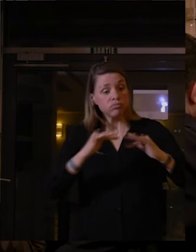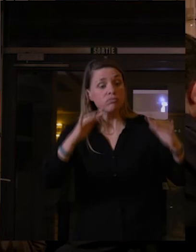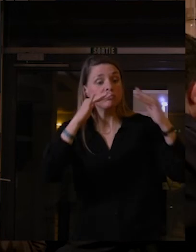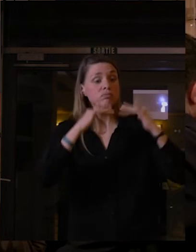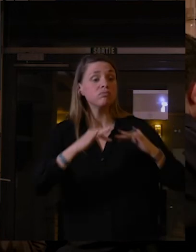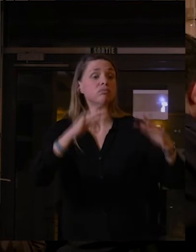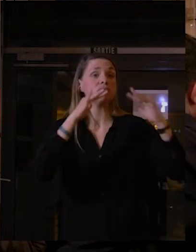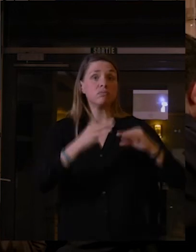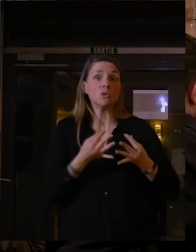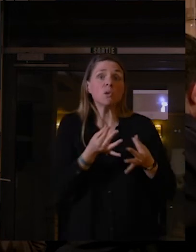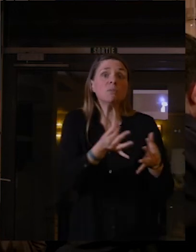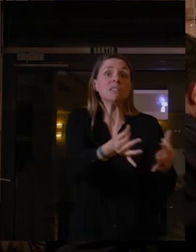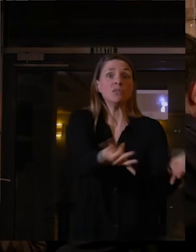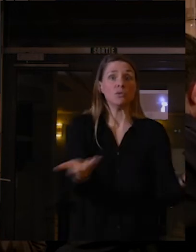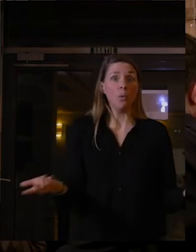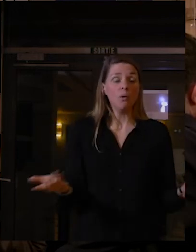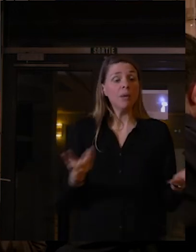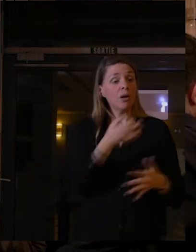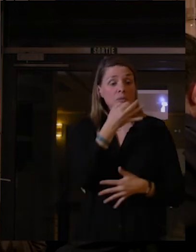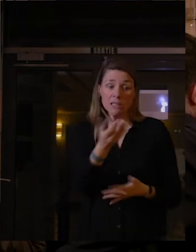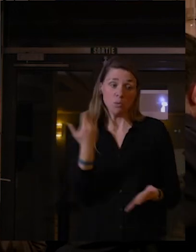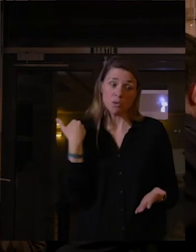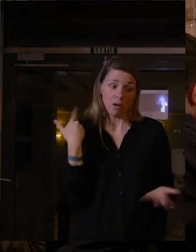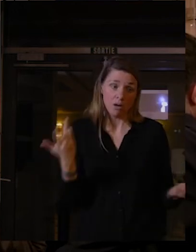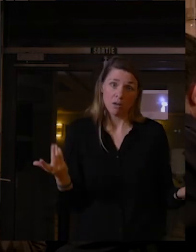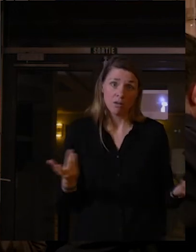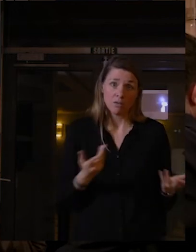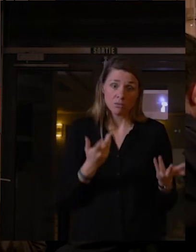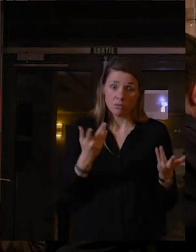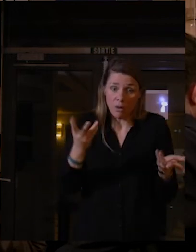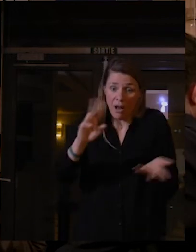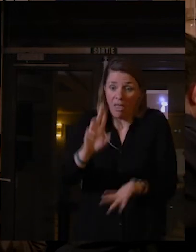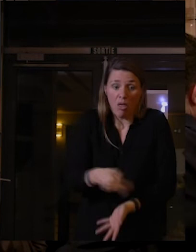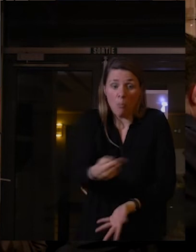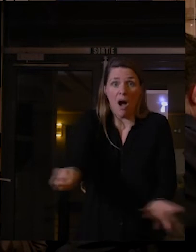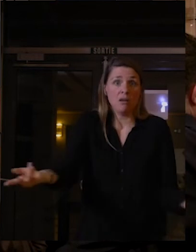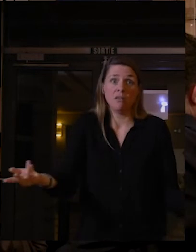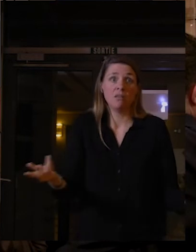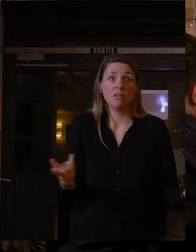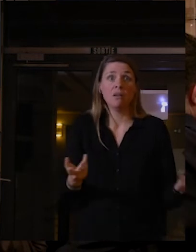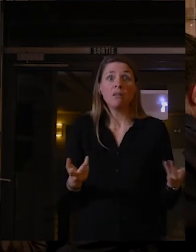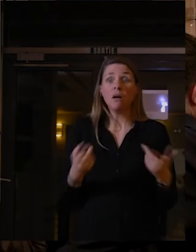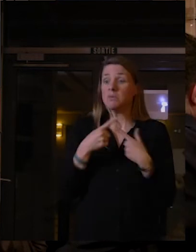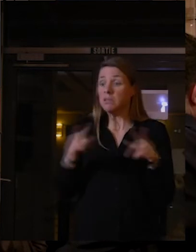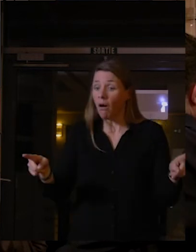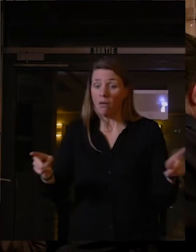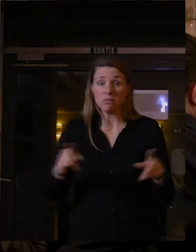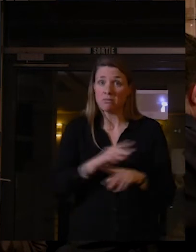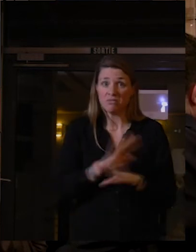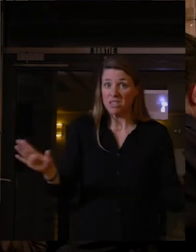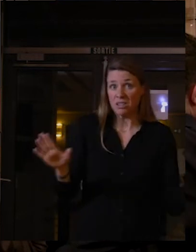et pour qu'en fait, ça devienne, comme on disait tout à l'heure, juste normal, et qu'il n'y ait plus de distinction, et que ce